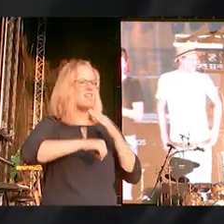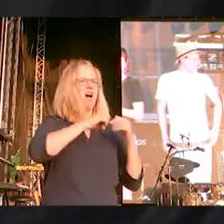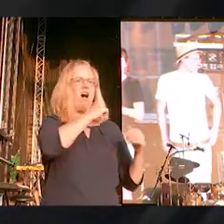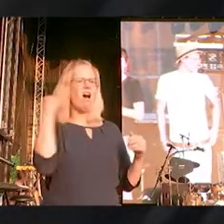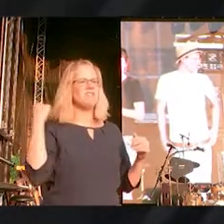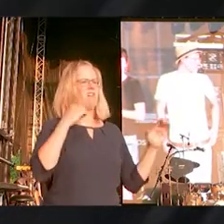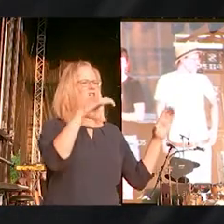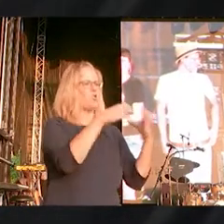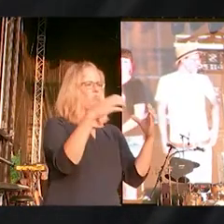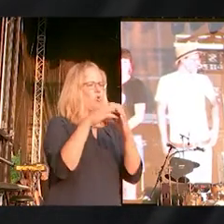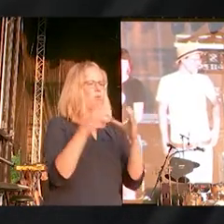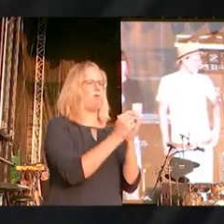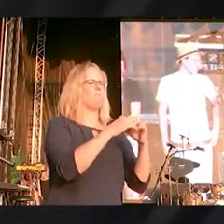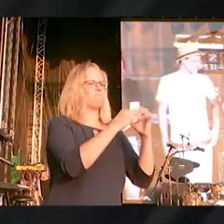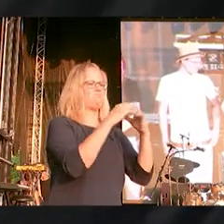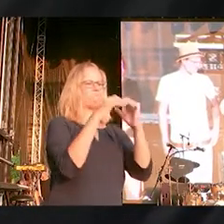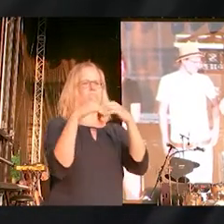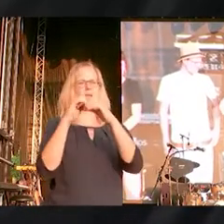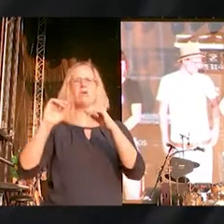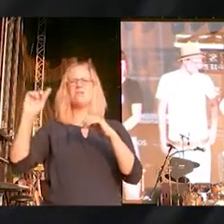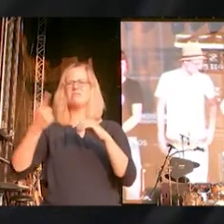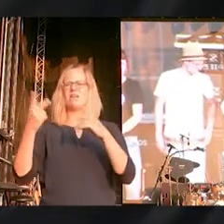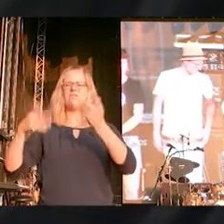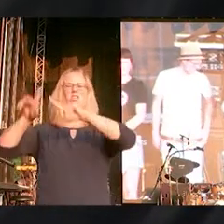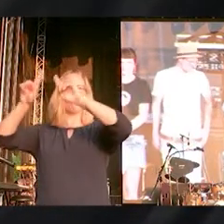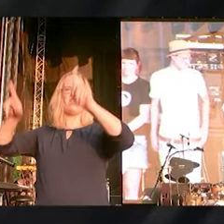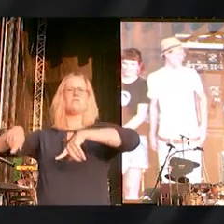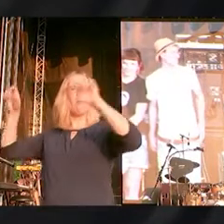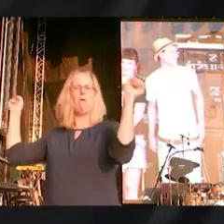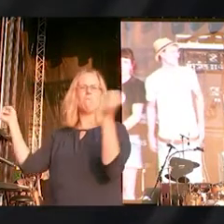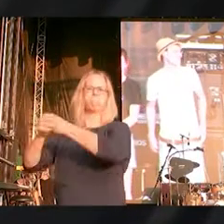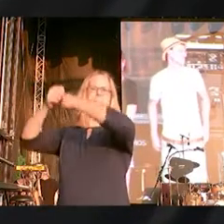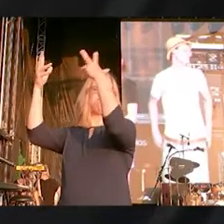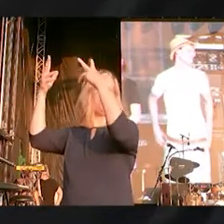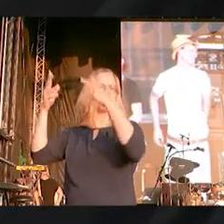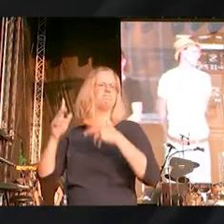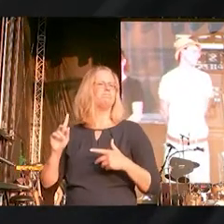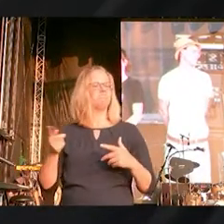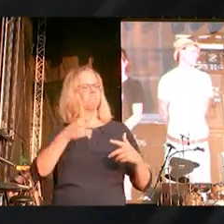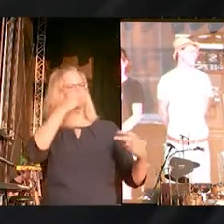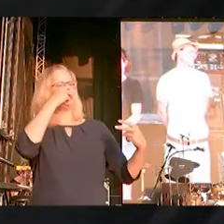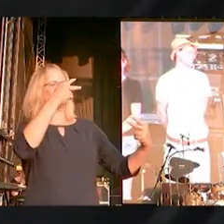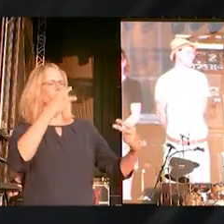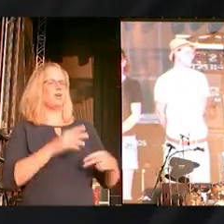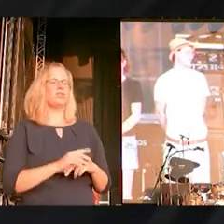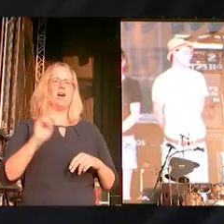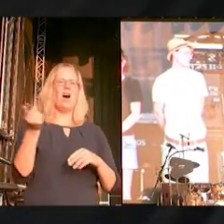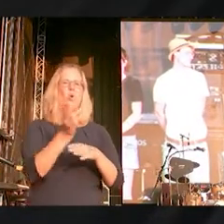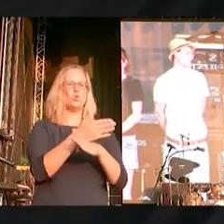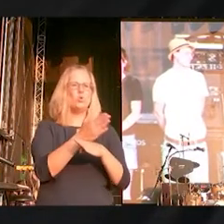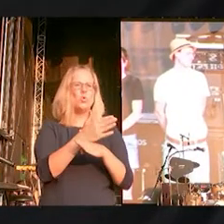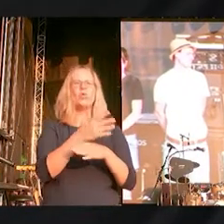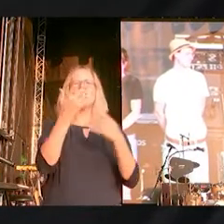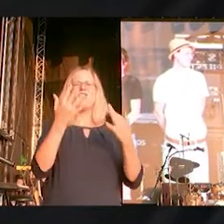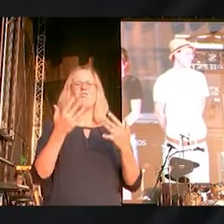Wogegen wir nichts tun können, ist, wenn in Landtagen wie in Thüringen die AfD Anfragen stellt, wie viele Homosexuelle in Thüringen leben und ob diese